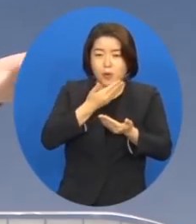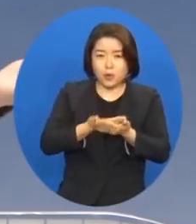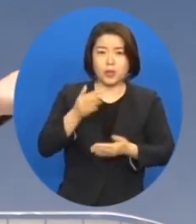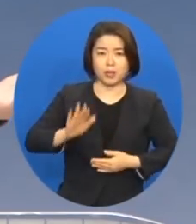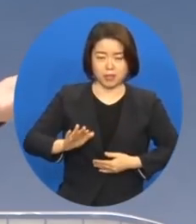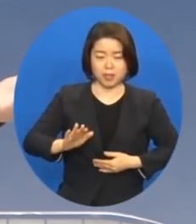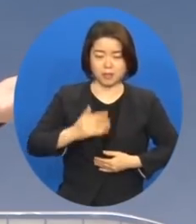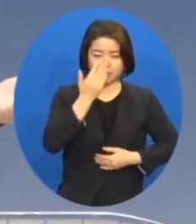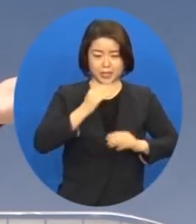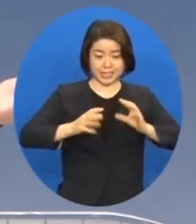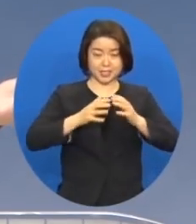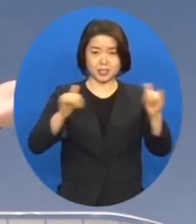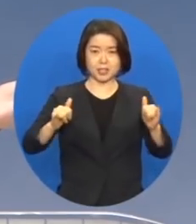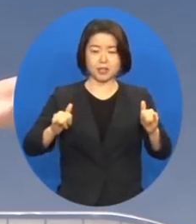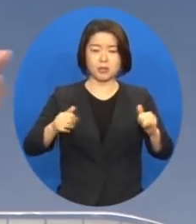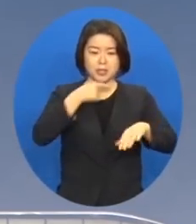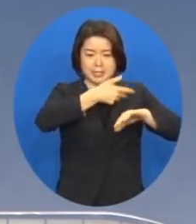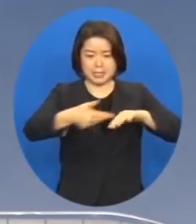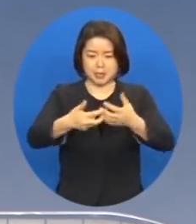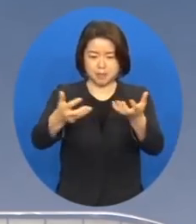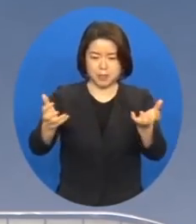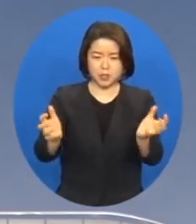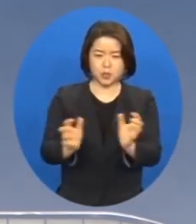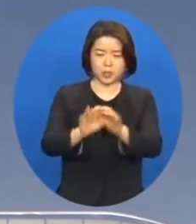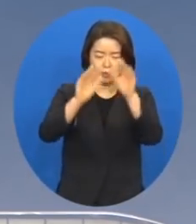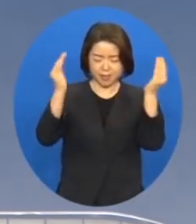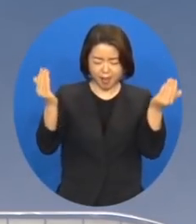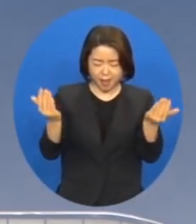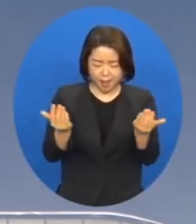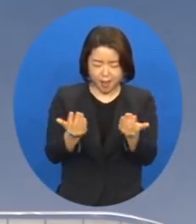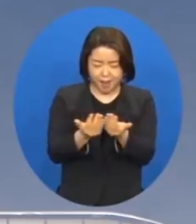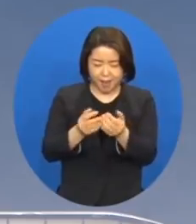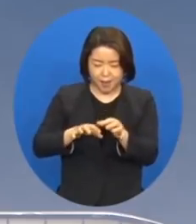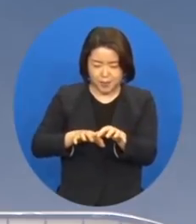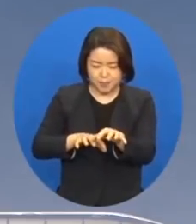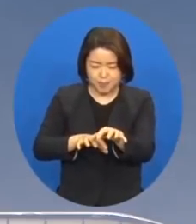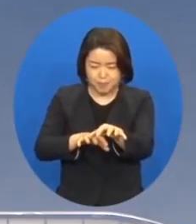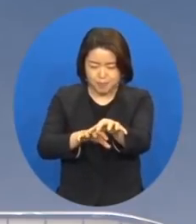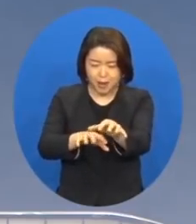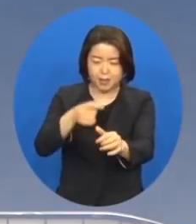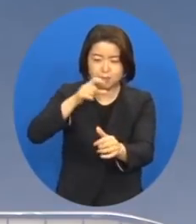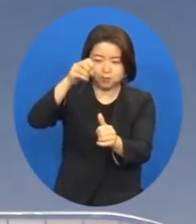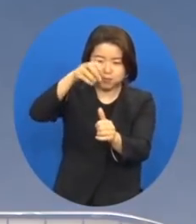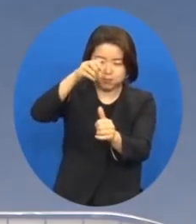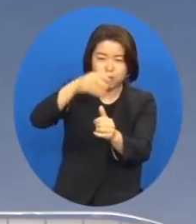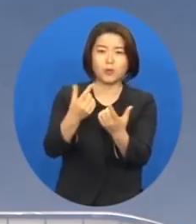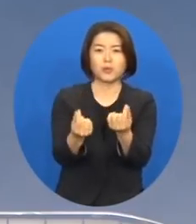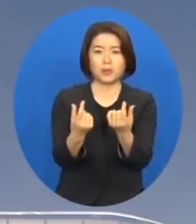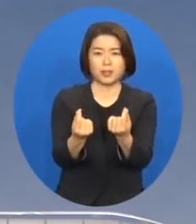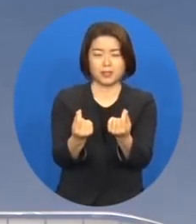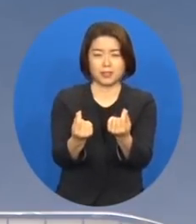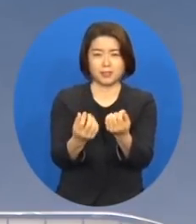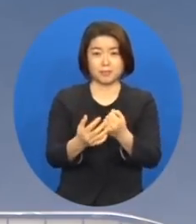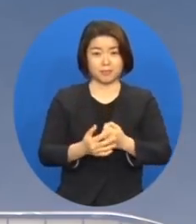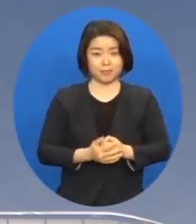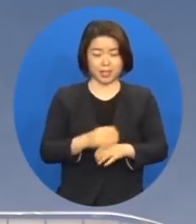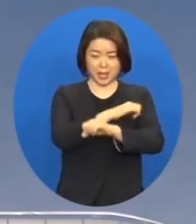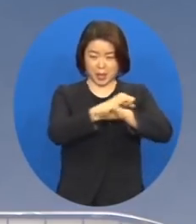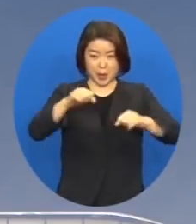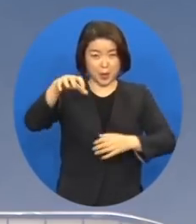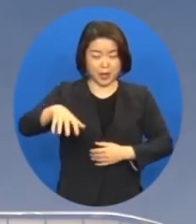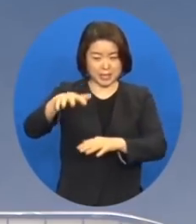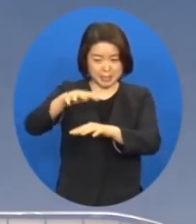통째로 세례를 받았습니다. 그들은 광야에서 농사지어서 먹을 수 없었죠. 하나님이